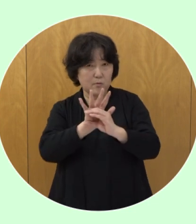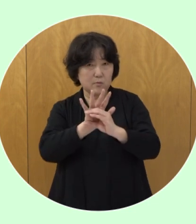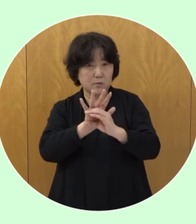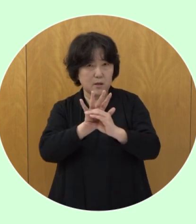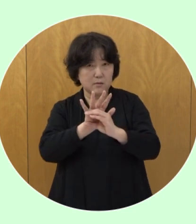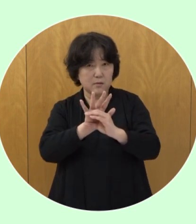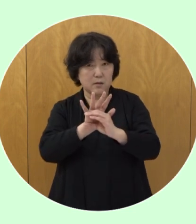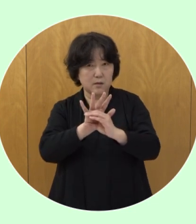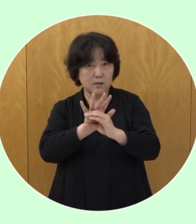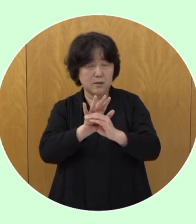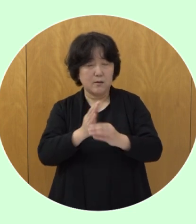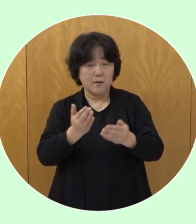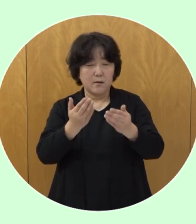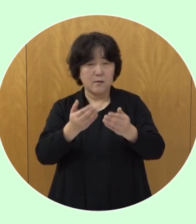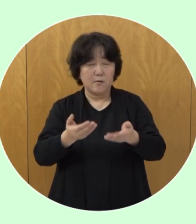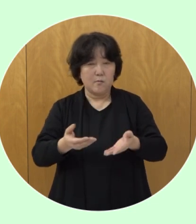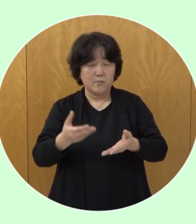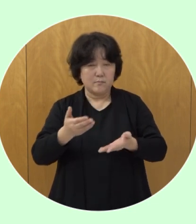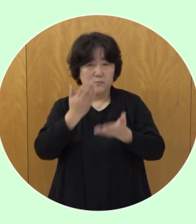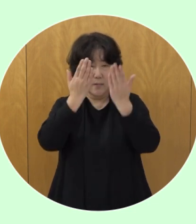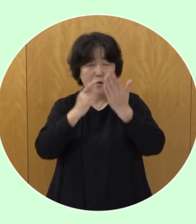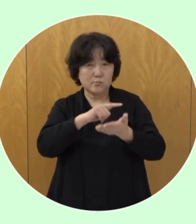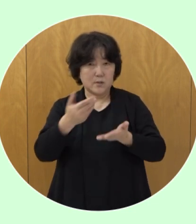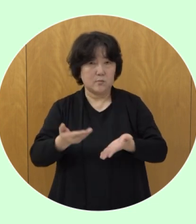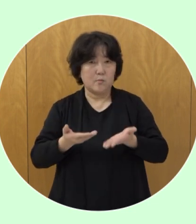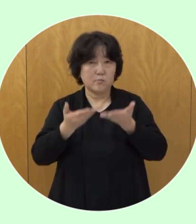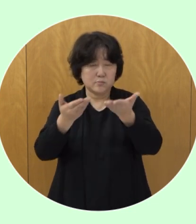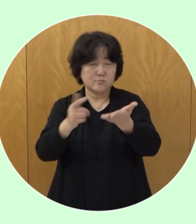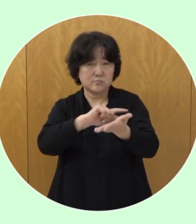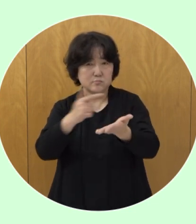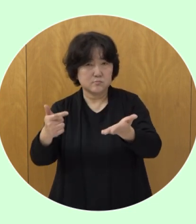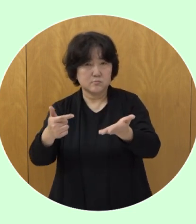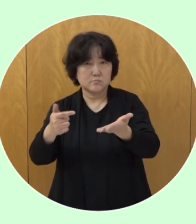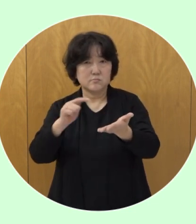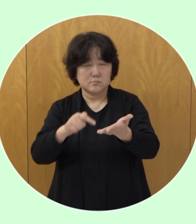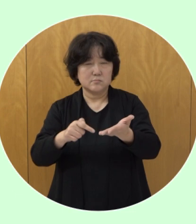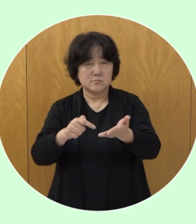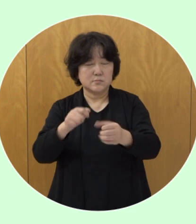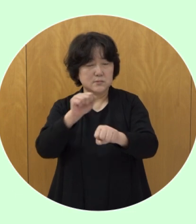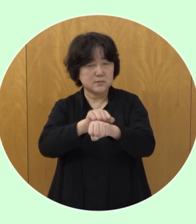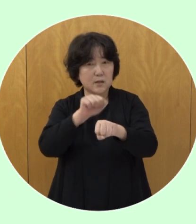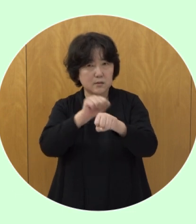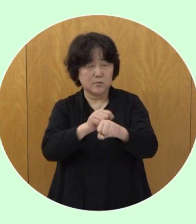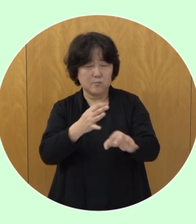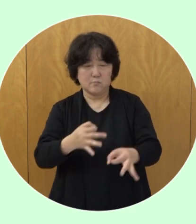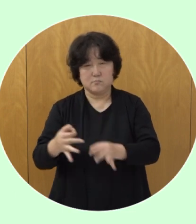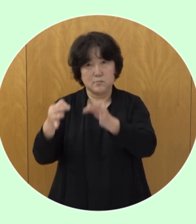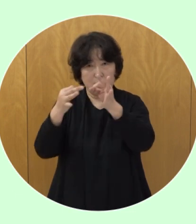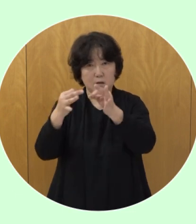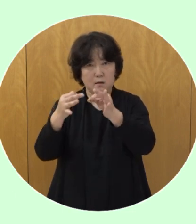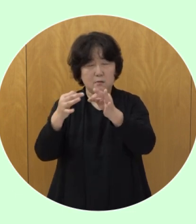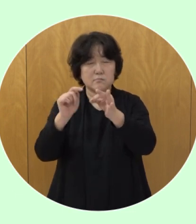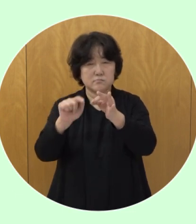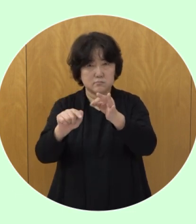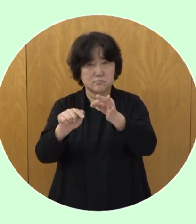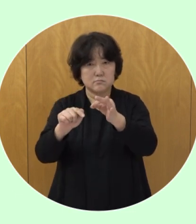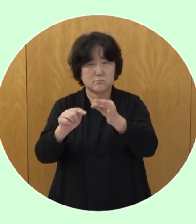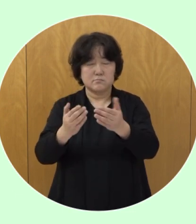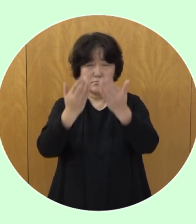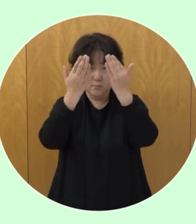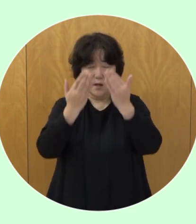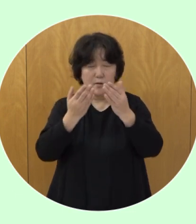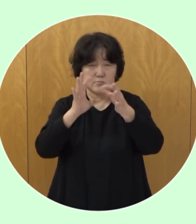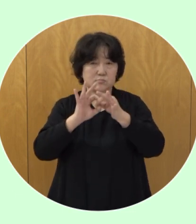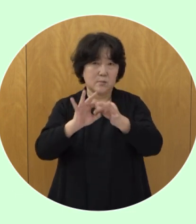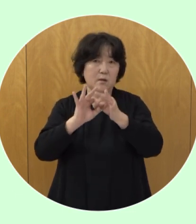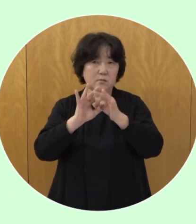答用などの需要減少に加え、原材料価格の高騰の影響を大きく受けるタオル還